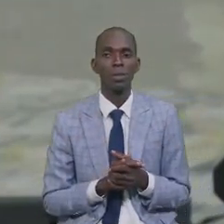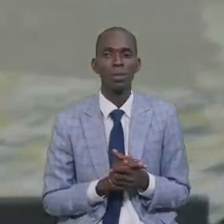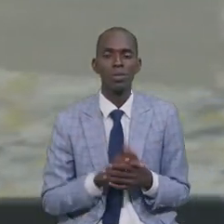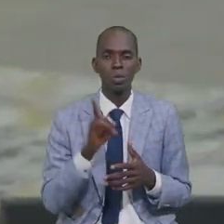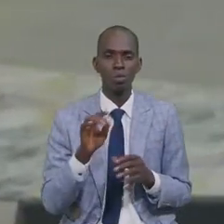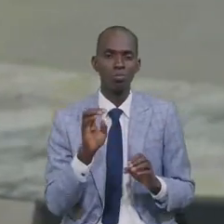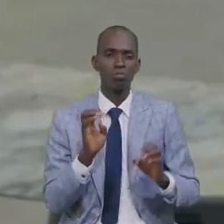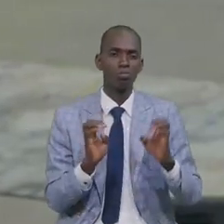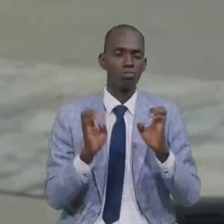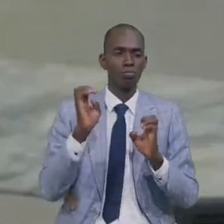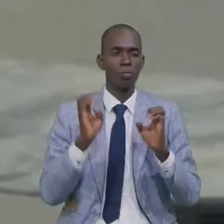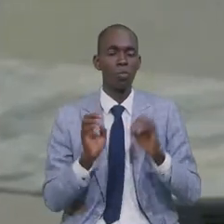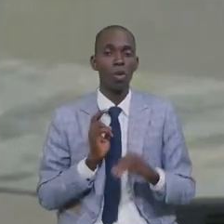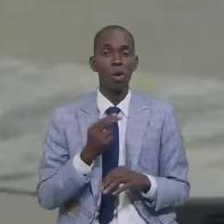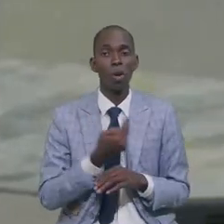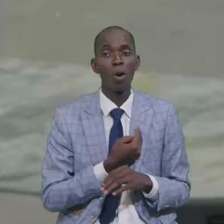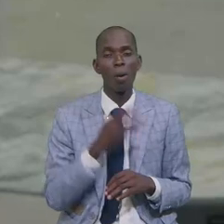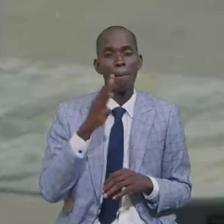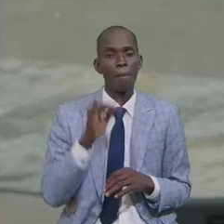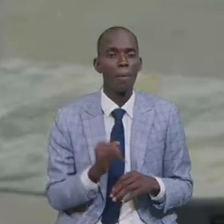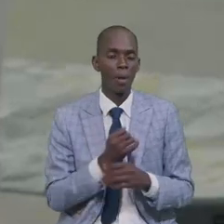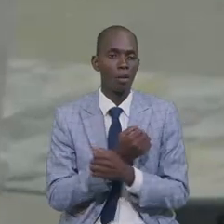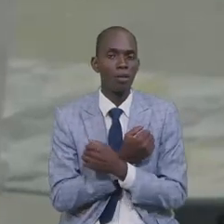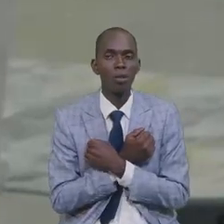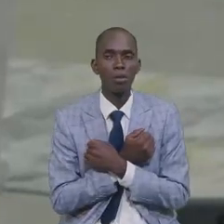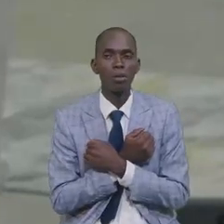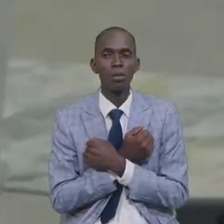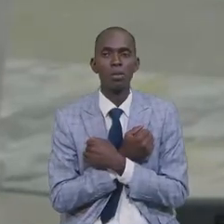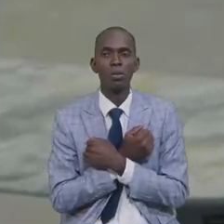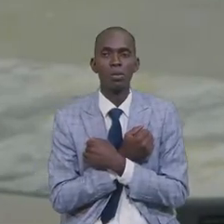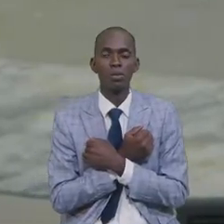L'évaluation du ciel, il nous évalue par l'amour.